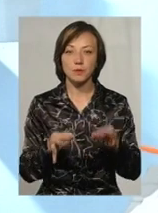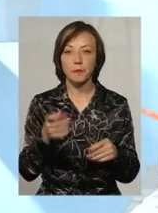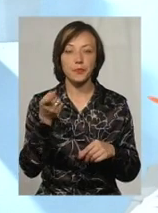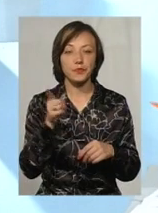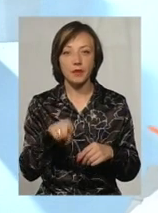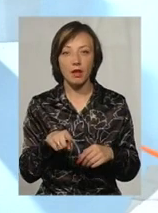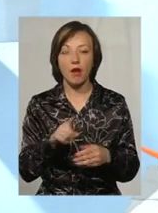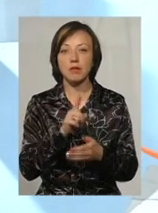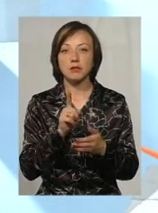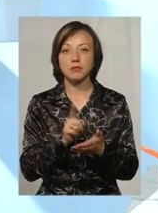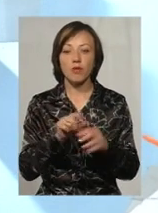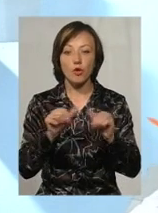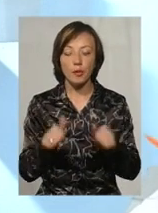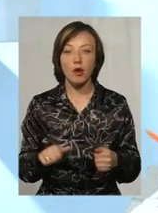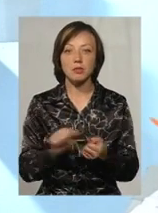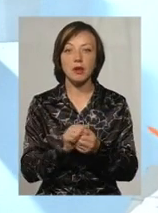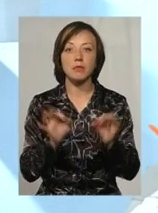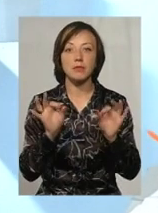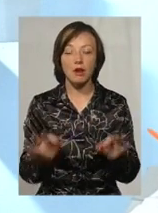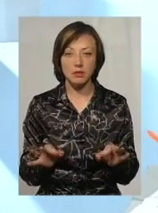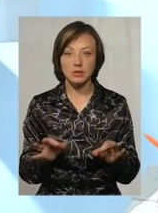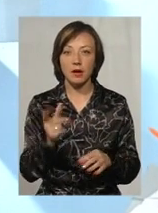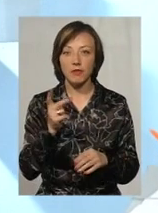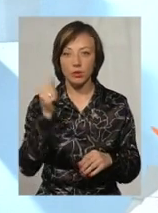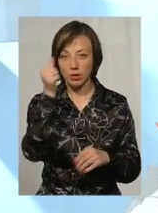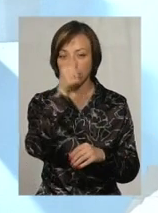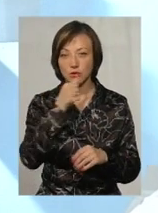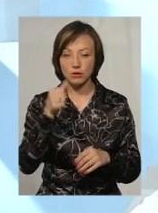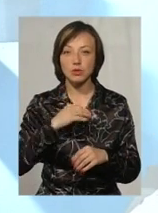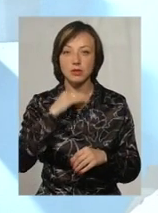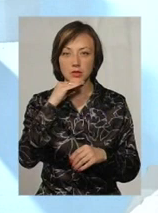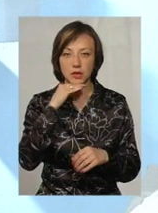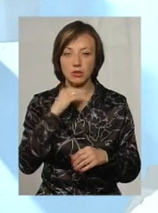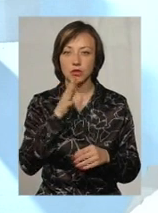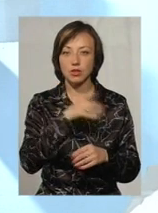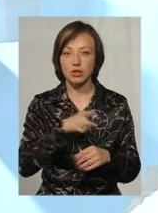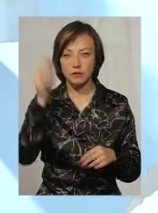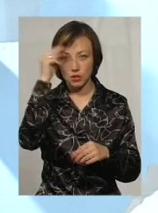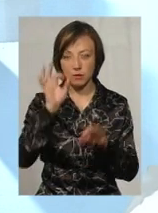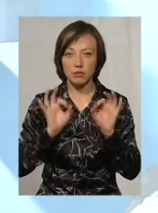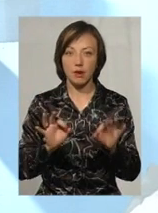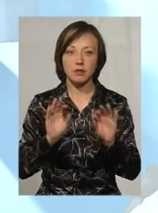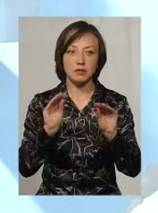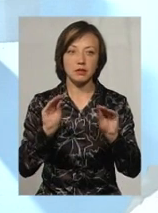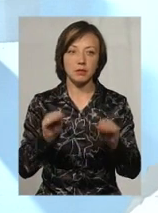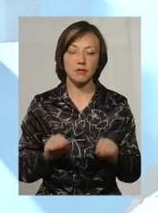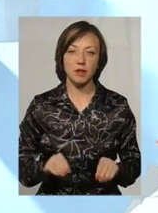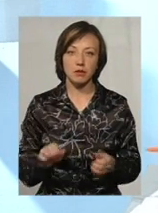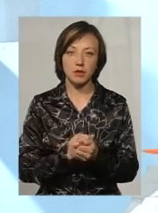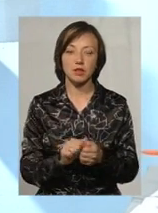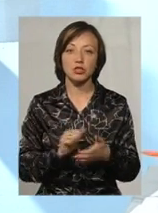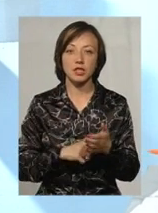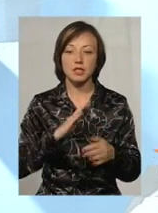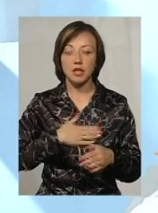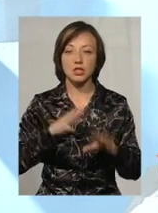матеріали. Вони оформляють матеріали правильно. Півтора роки – це більш ніж достатньо часу для того, щоб навчитися правильно заповняти усі необхідні матеріали. А через те, що